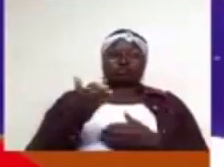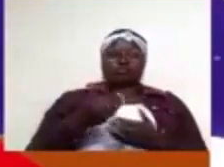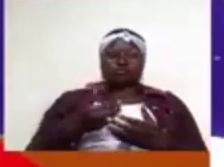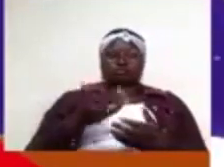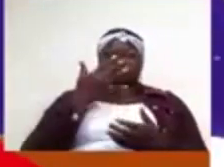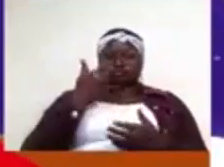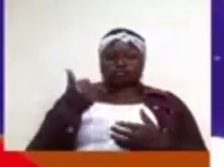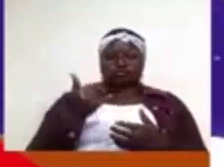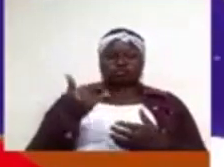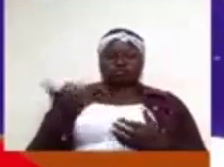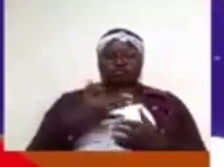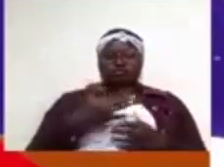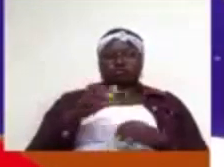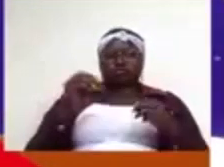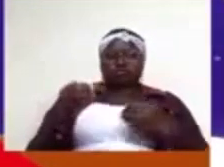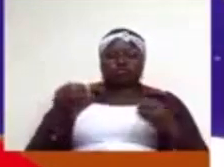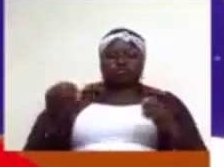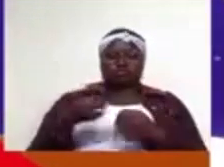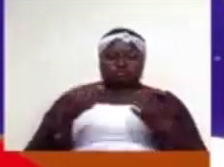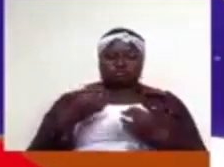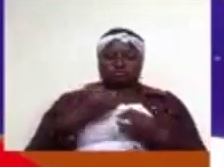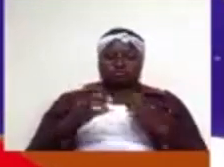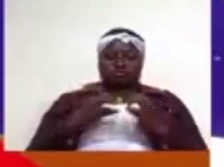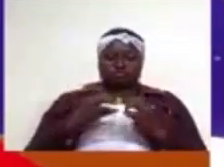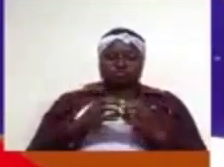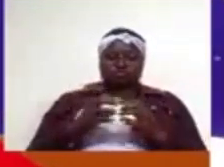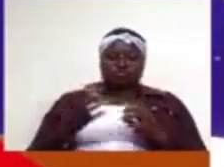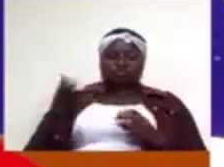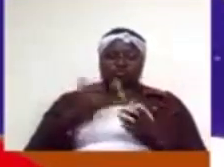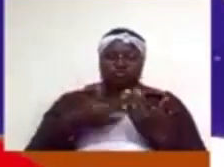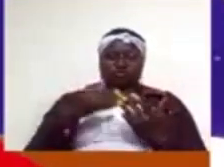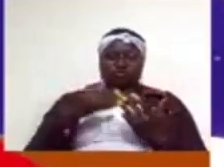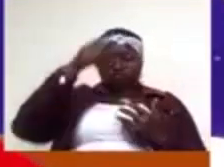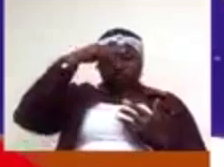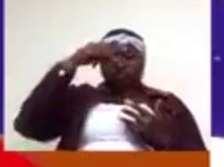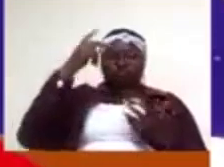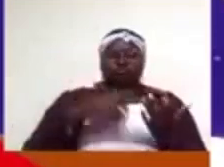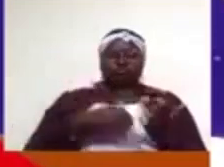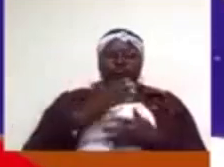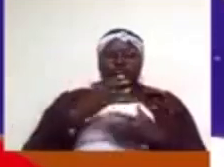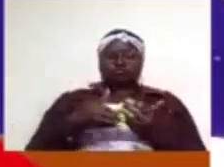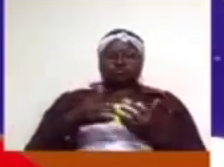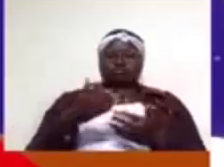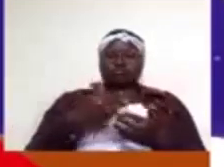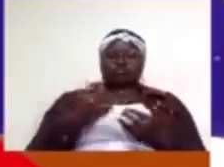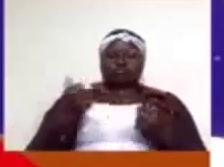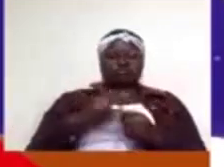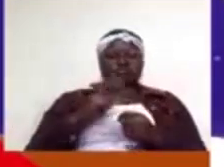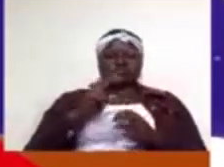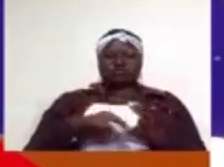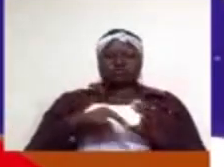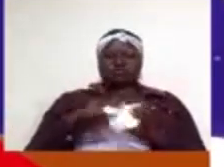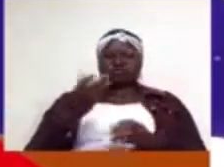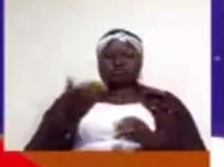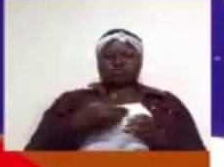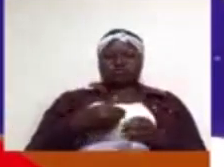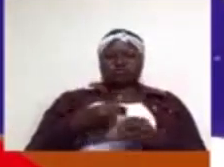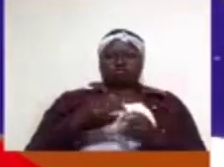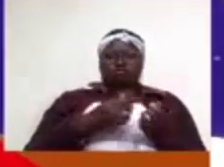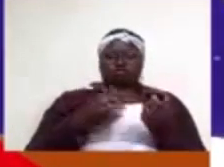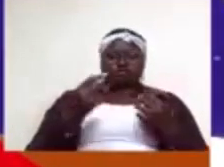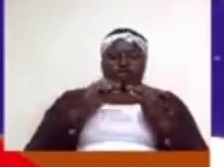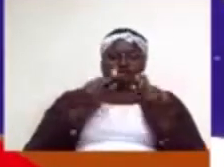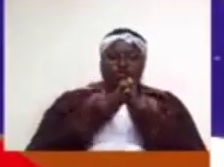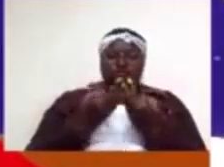niki. Why? Because we need to interact. Eu adu forithi ici chigi koloni ciateyanirio guo citire stable mundu ni arenda ko na